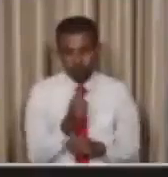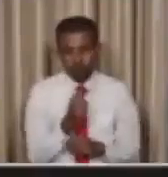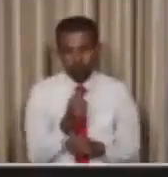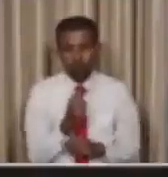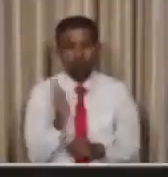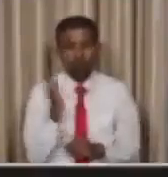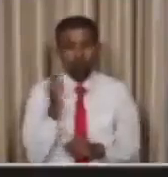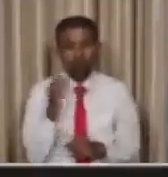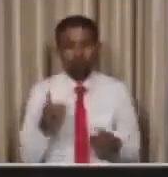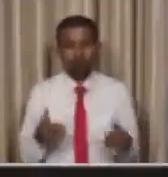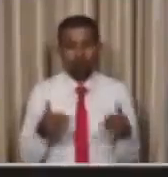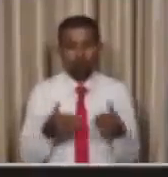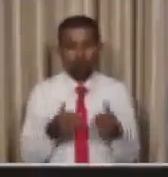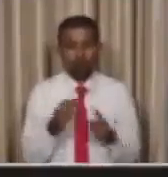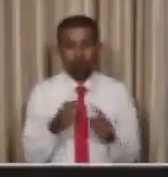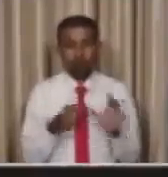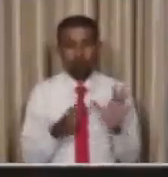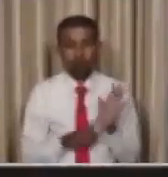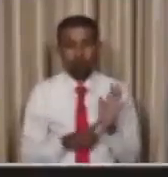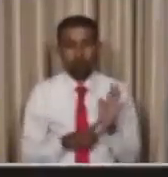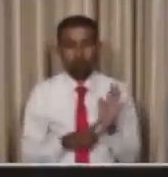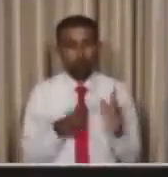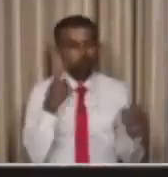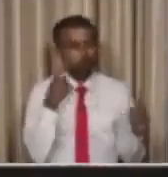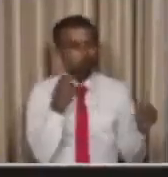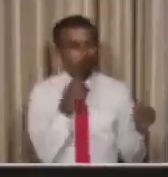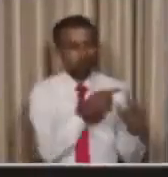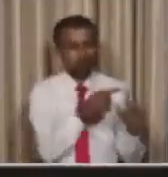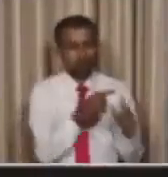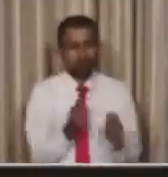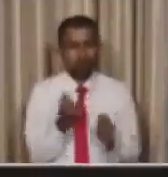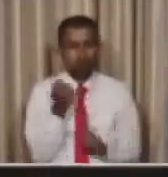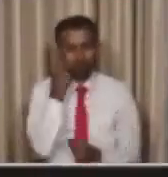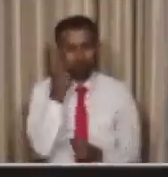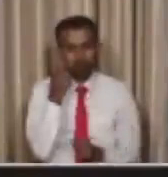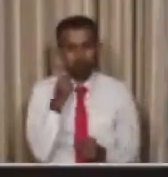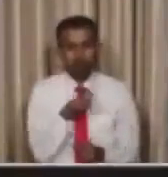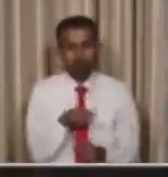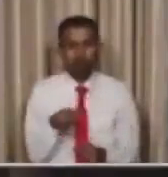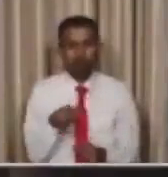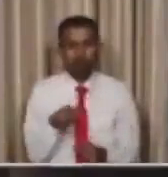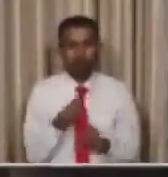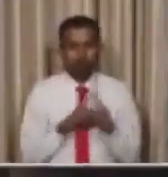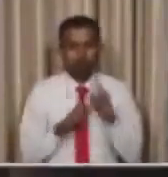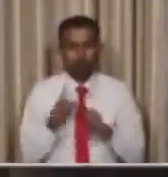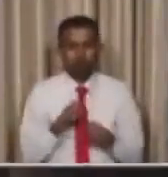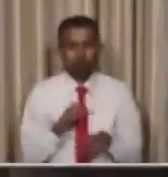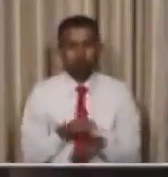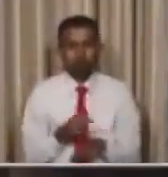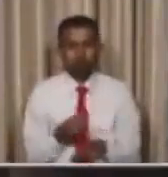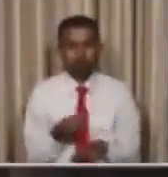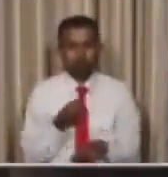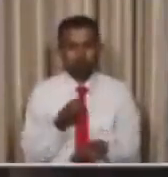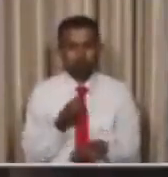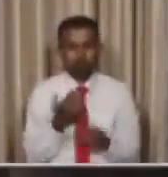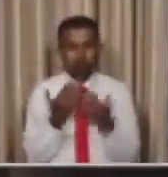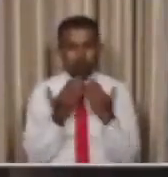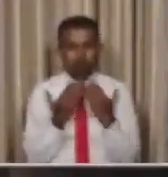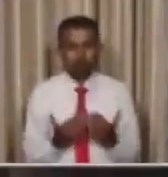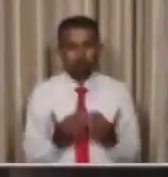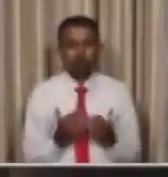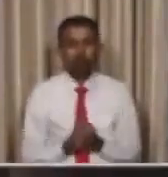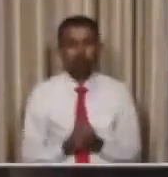විශේෂයෙන්ම අද පලස්තීනය සම්බන්ධ ගෙනාපු යෝජනාව සම්බන්ධයෙන් කතා කිරීමට අවස්ථාව ලබාදීම ගැන ස්තුතිවන්ත